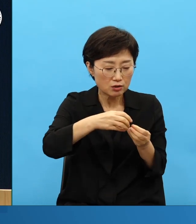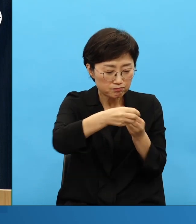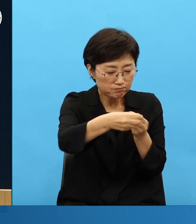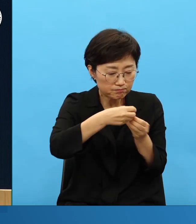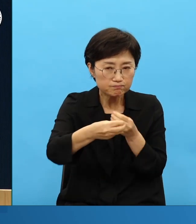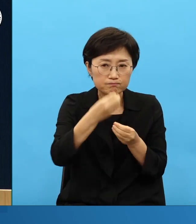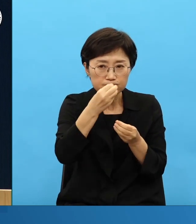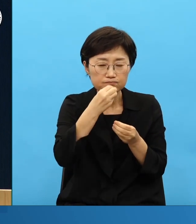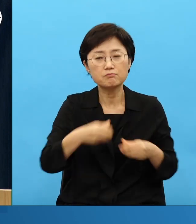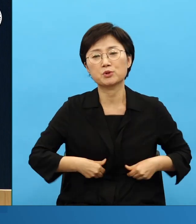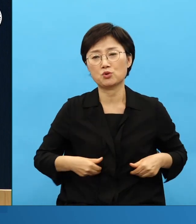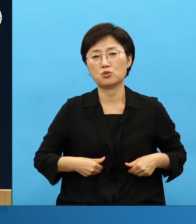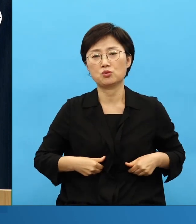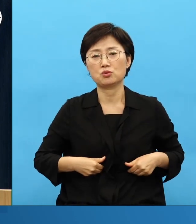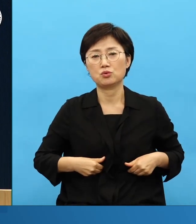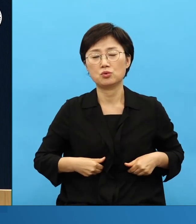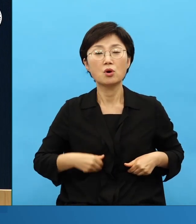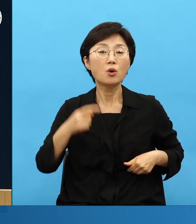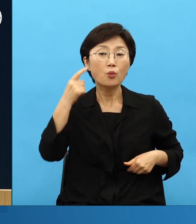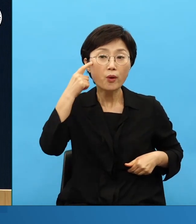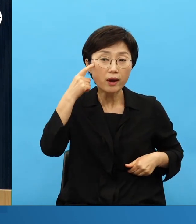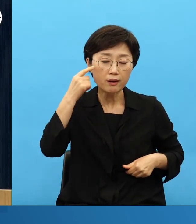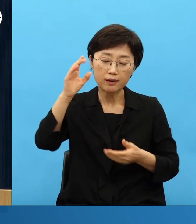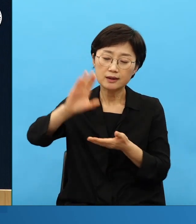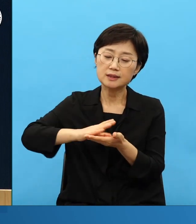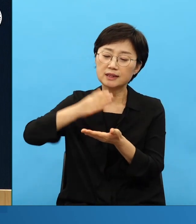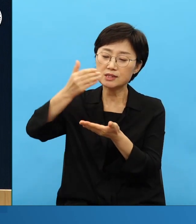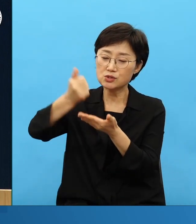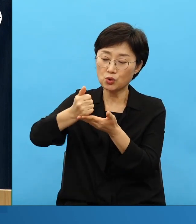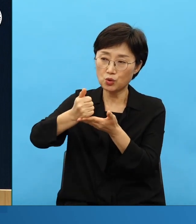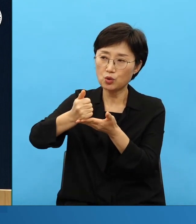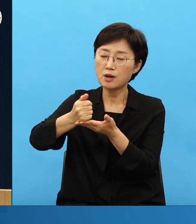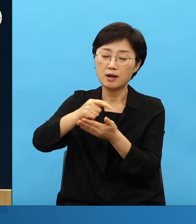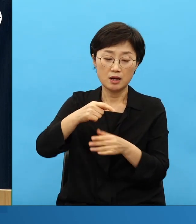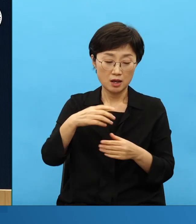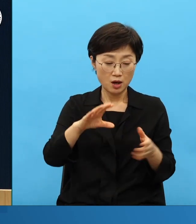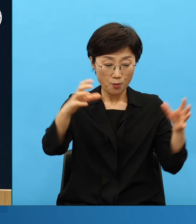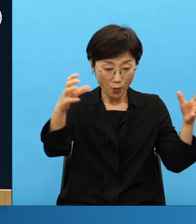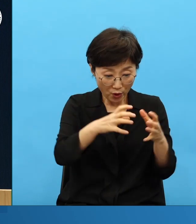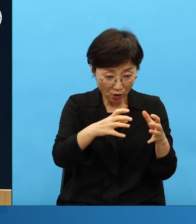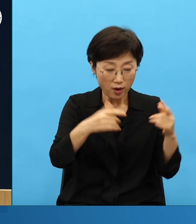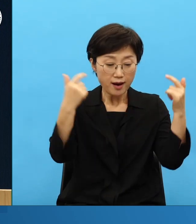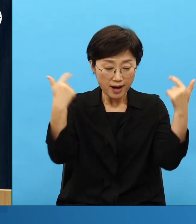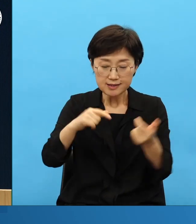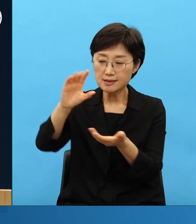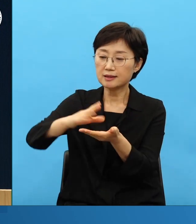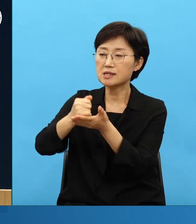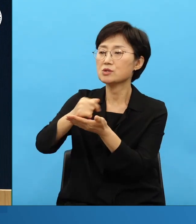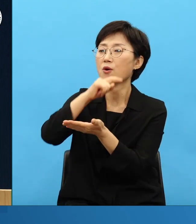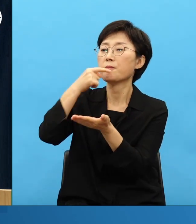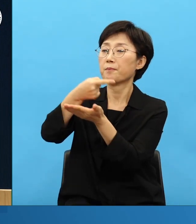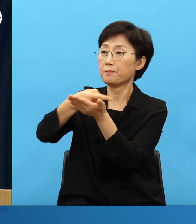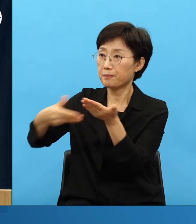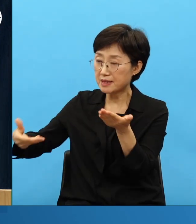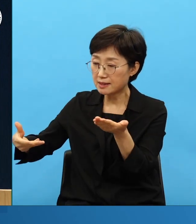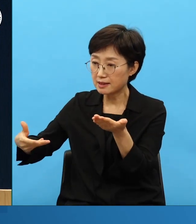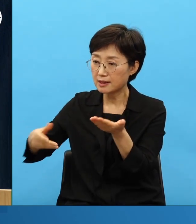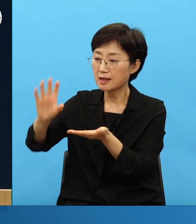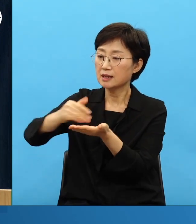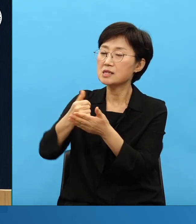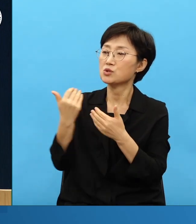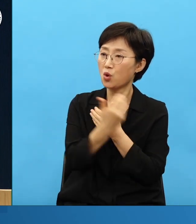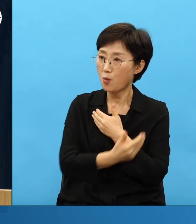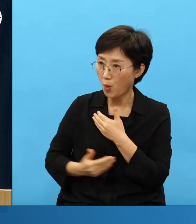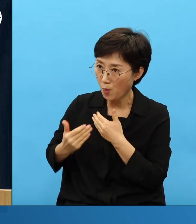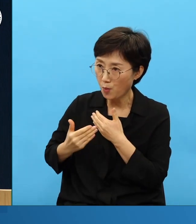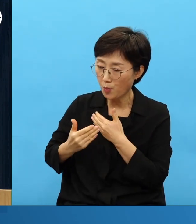흑암이 But 벌벌 떠는 거야. 모일 때마다 그리스도의 피. in fact, we should do this every 일로 time 왔다 we 그래요? meet, because the force of darkness 아니 crumble 모일 down. 때마다 그리스도의 피.